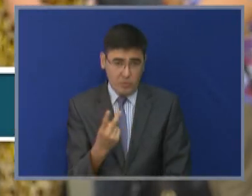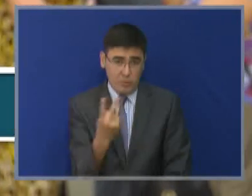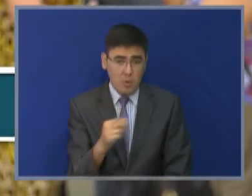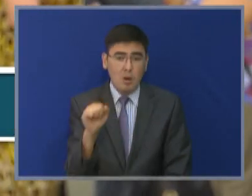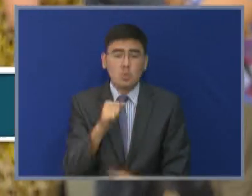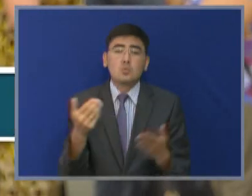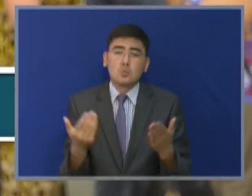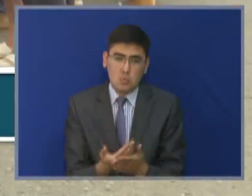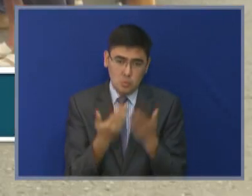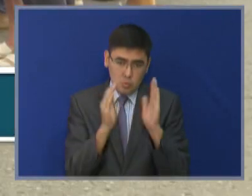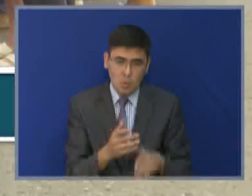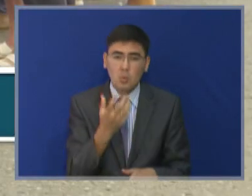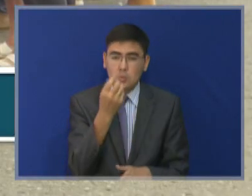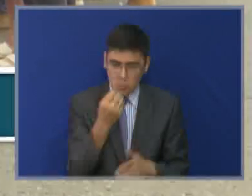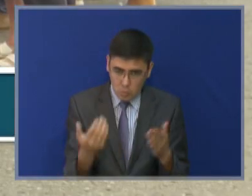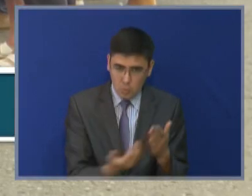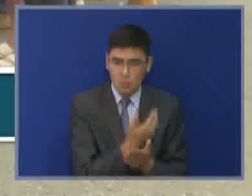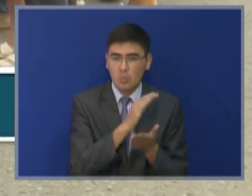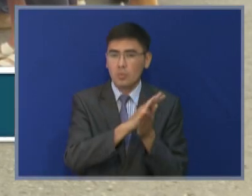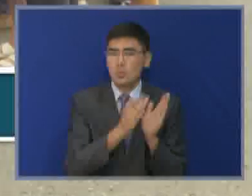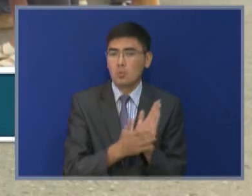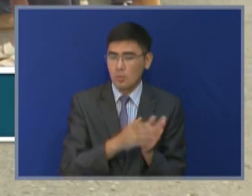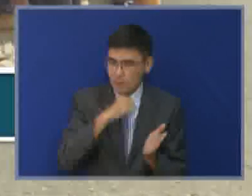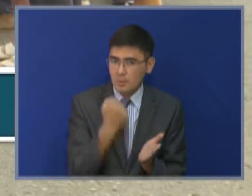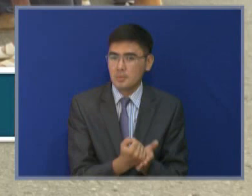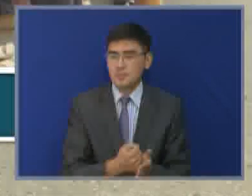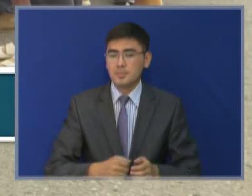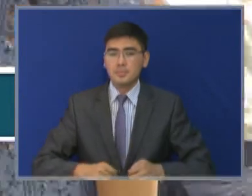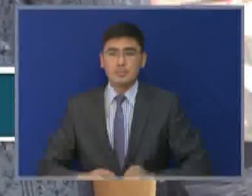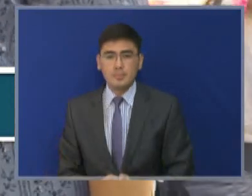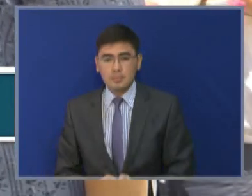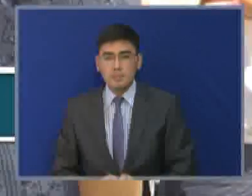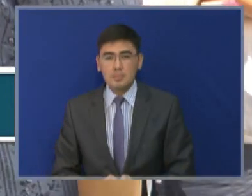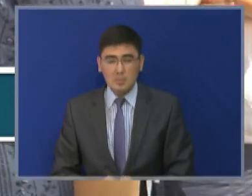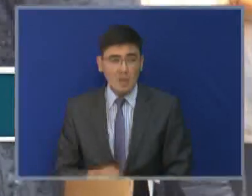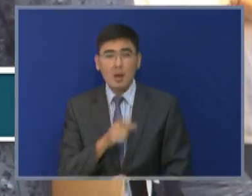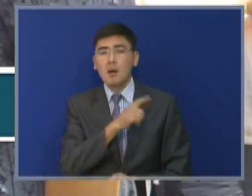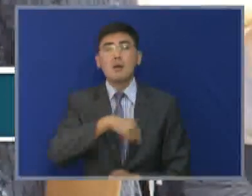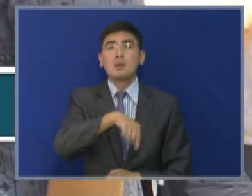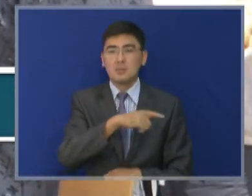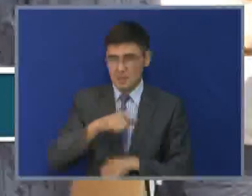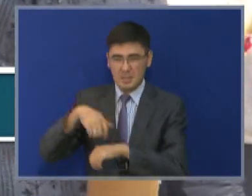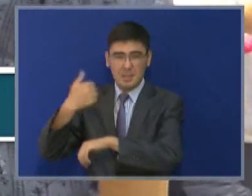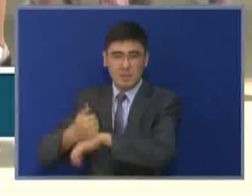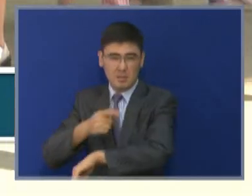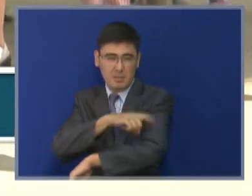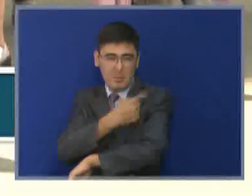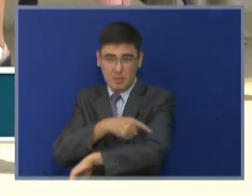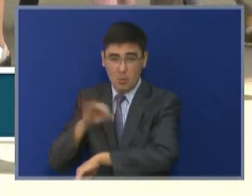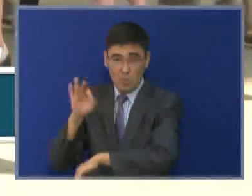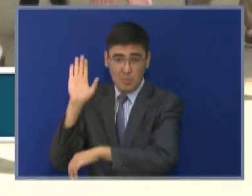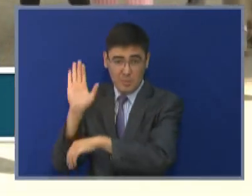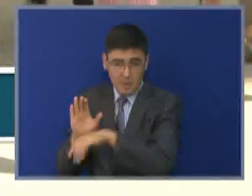қарай жұмыс жасалады деп береді. Бөлме өкілдерінің негізінен облыстың бас санитарлық дәрігерінің карантин тәртібін сақтау